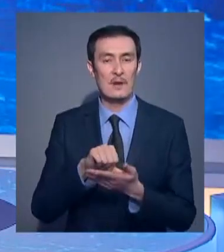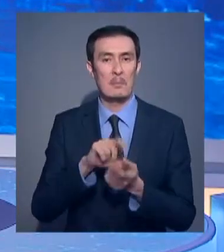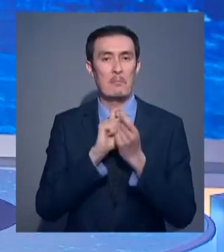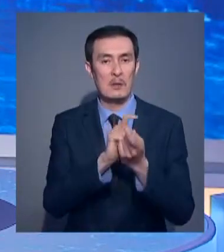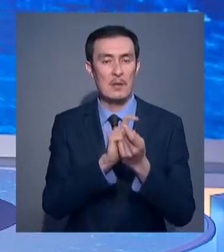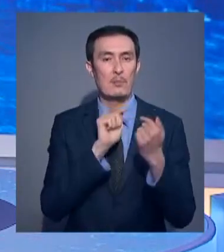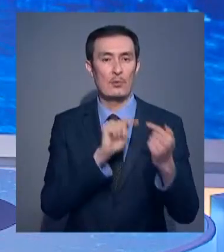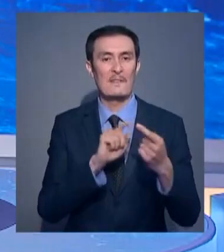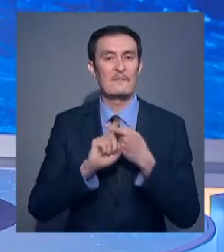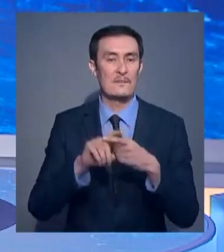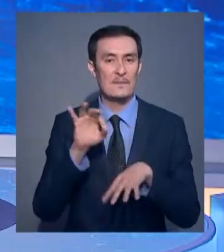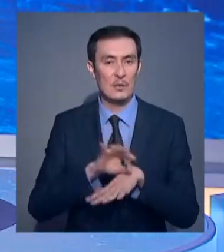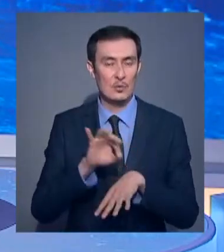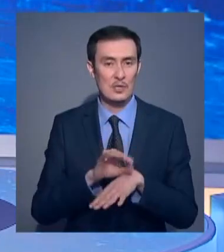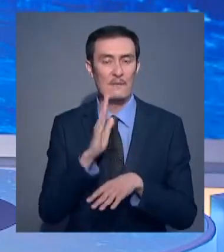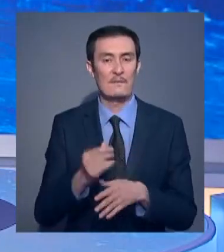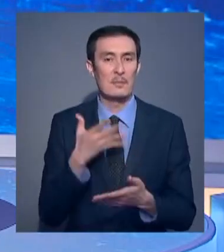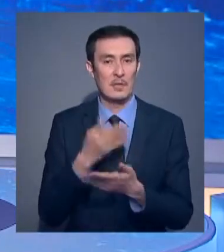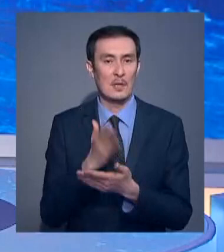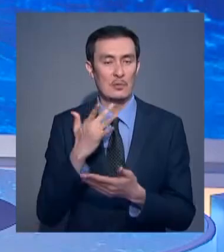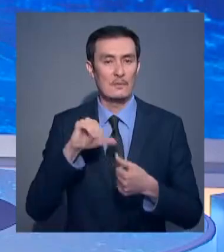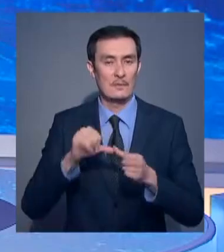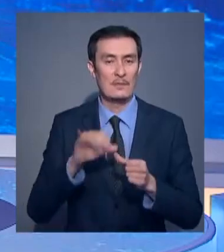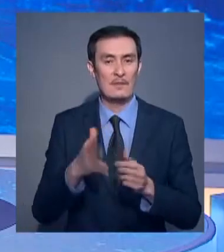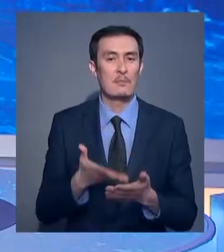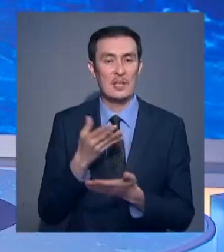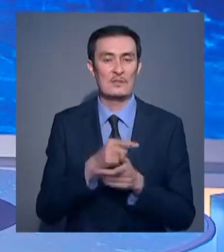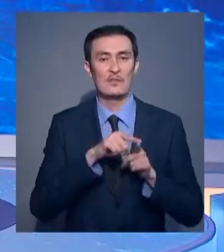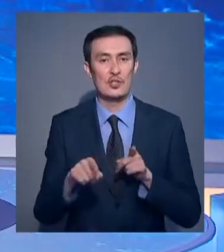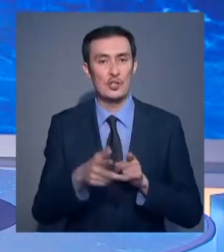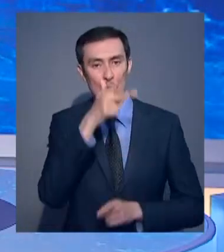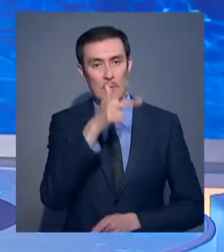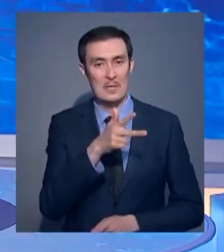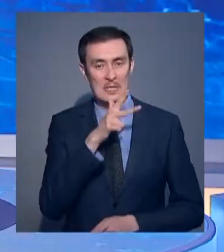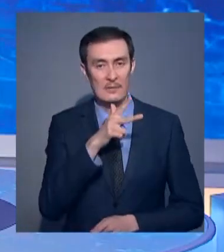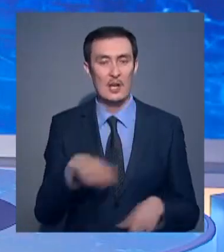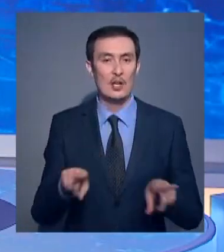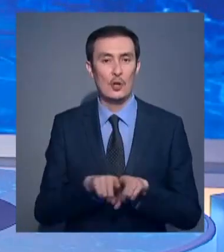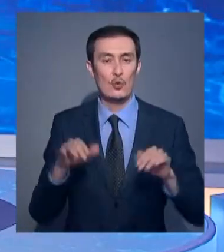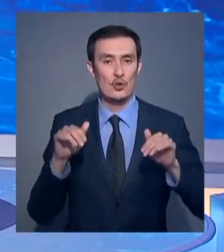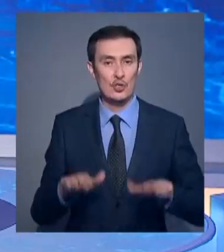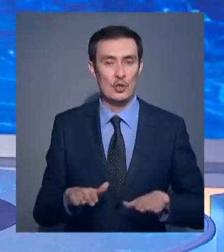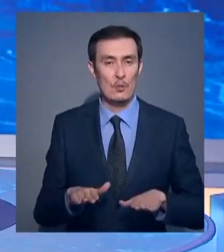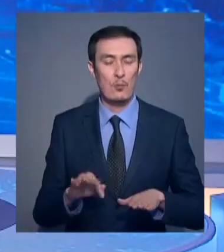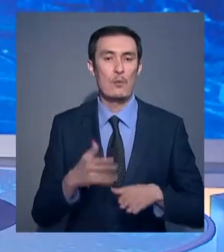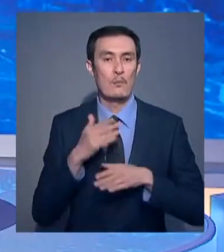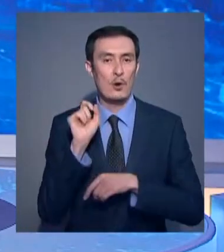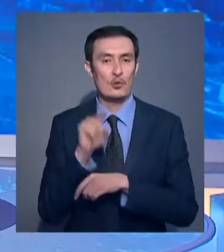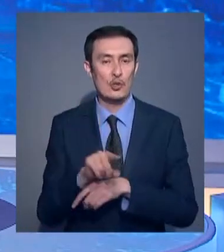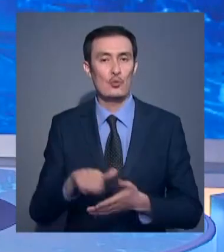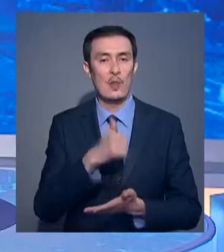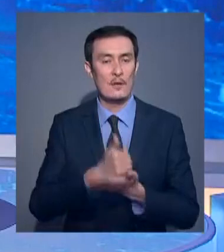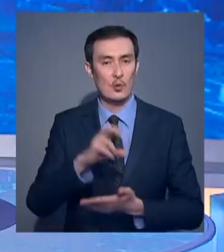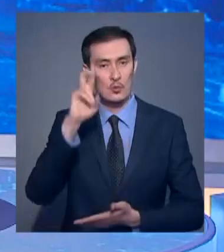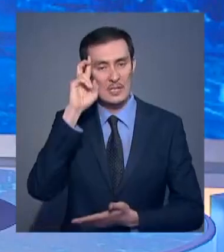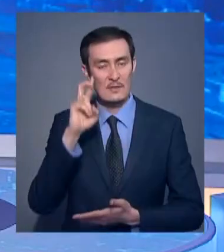с COVID-19. Выплата будет фиксирована и выплачиваться в течение 3 месяцев. Такое решение по поручению главы